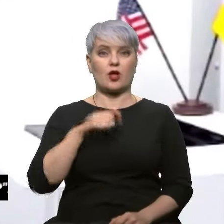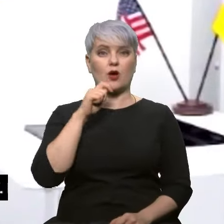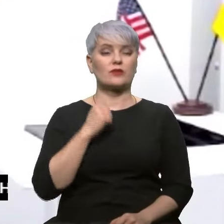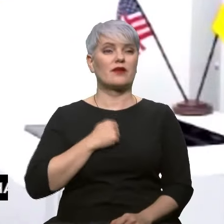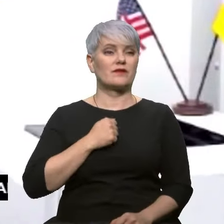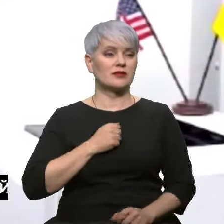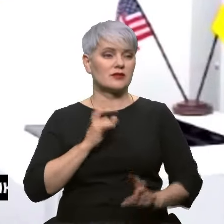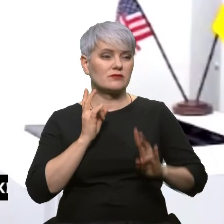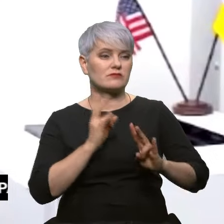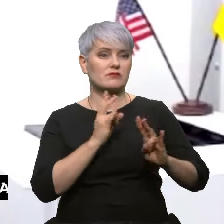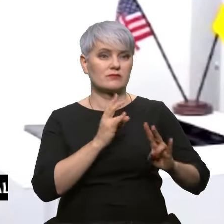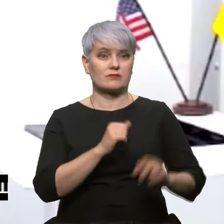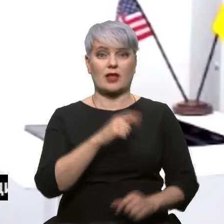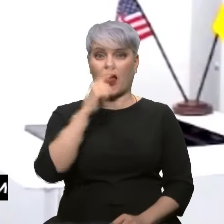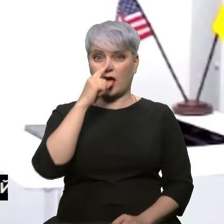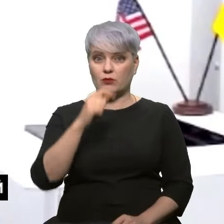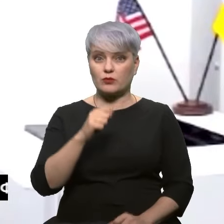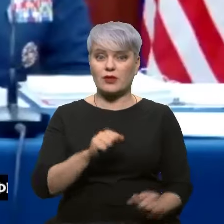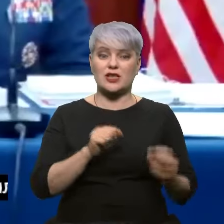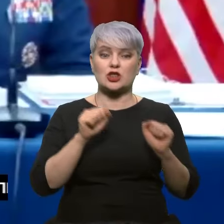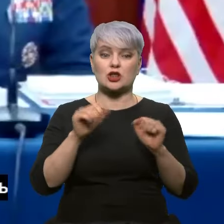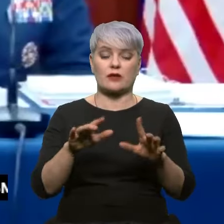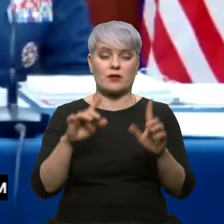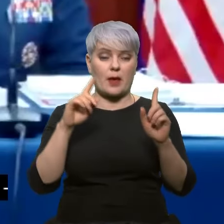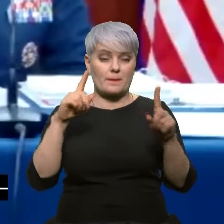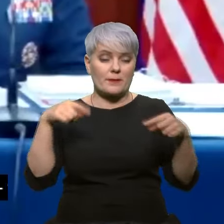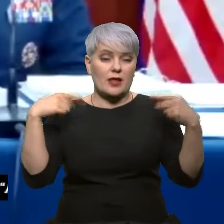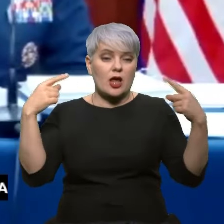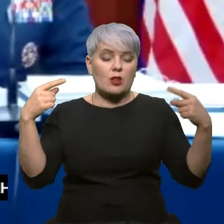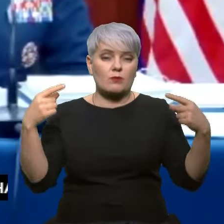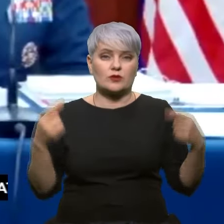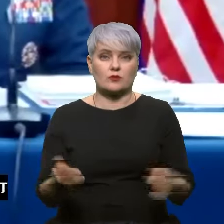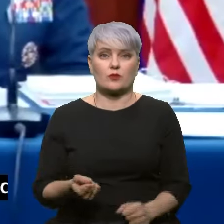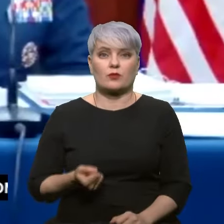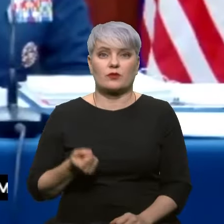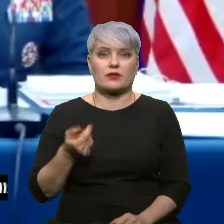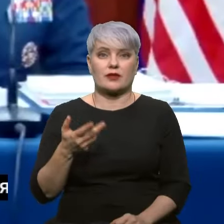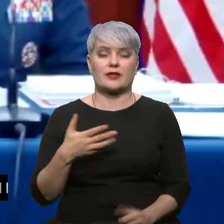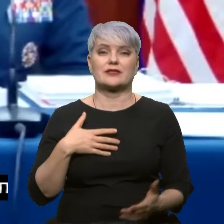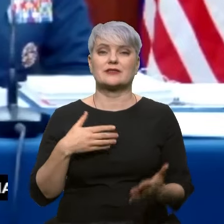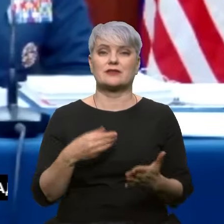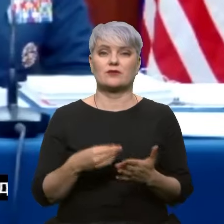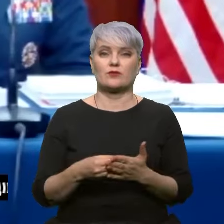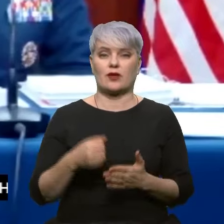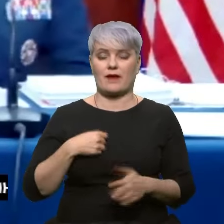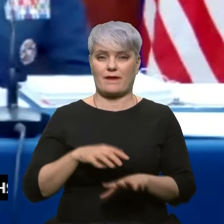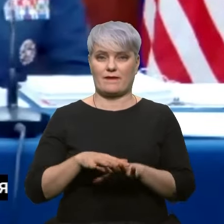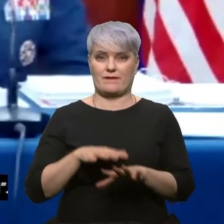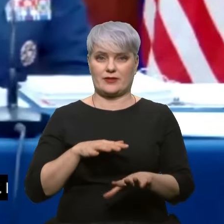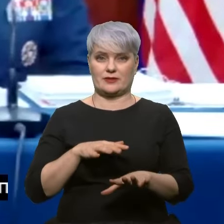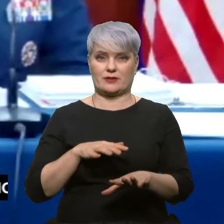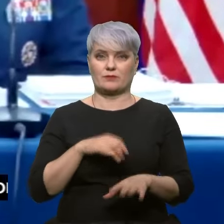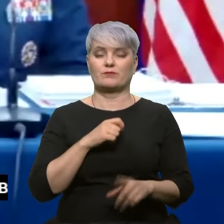Володимир Путін жертвувати, цитую, «приголомшливою кількістю своїх військ», сподівається російський президент, за словами американського